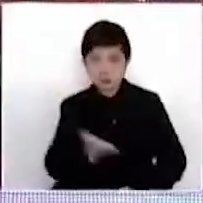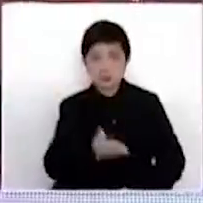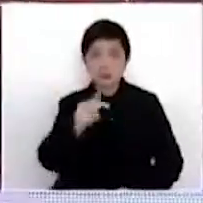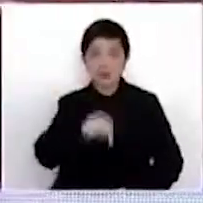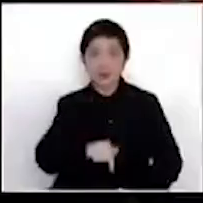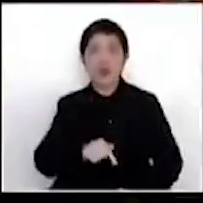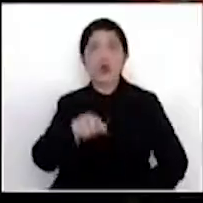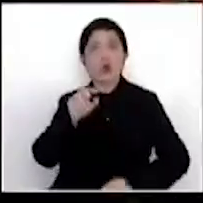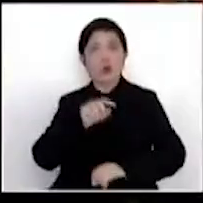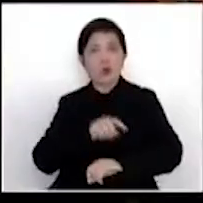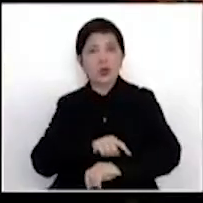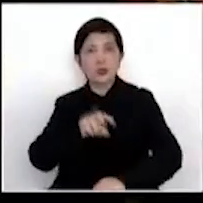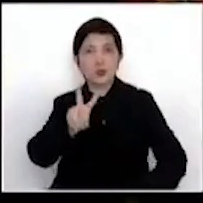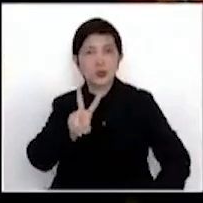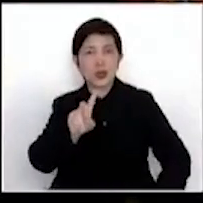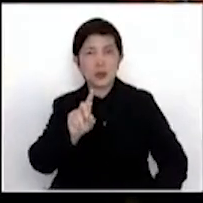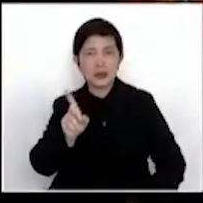waktunya 2